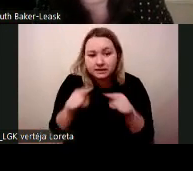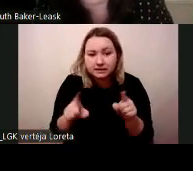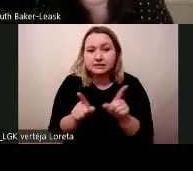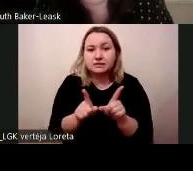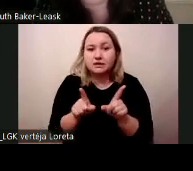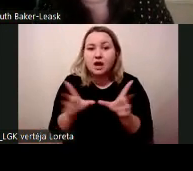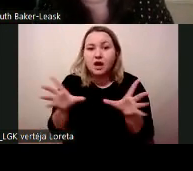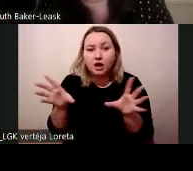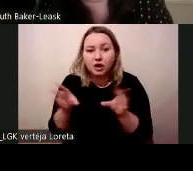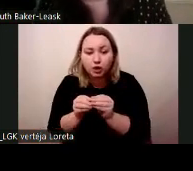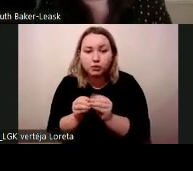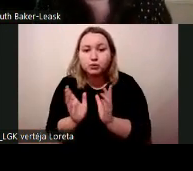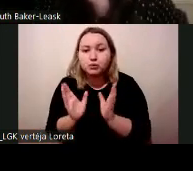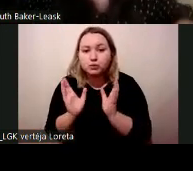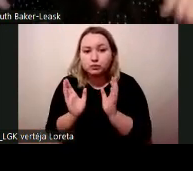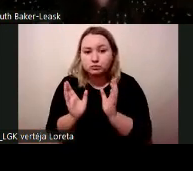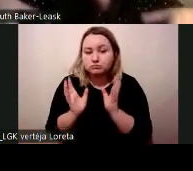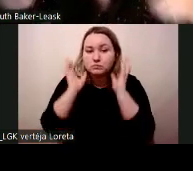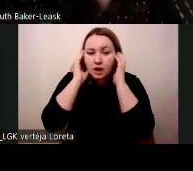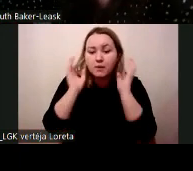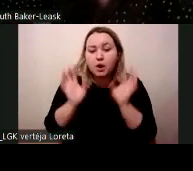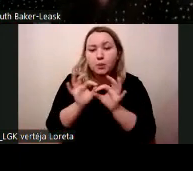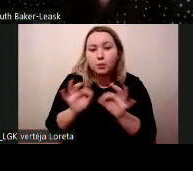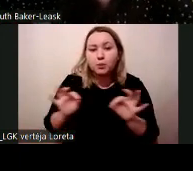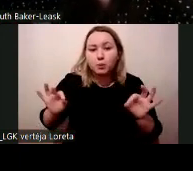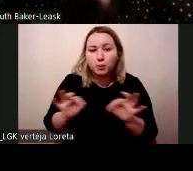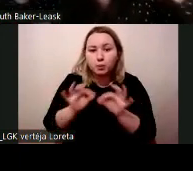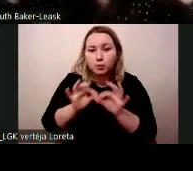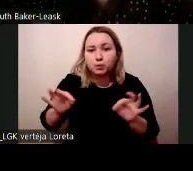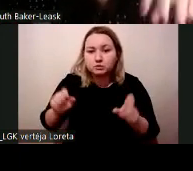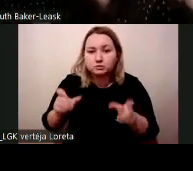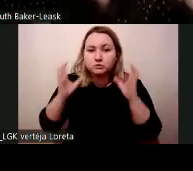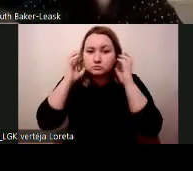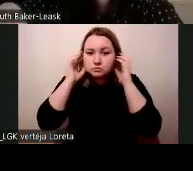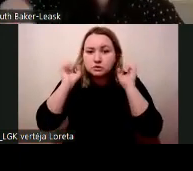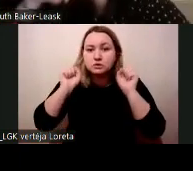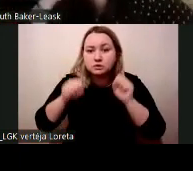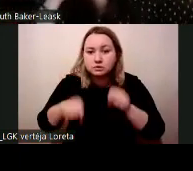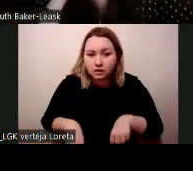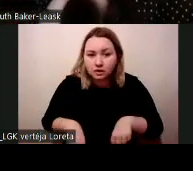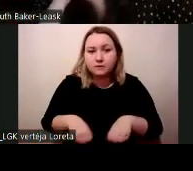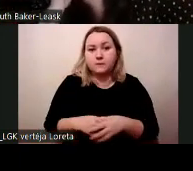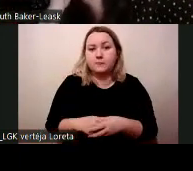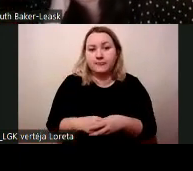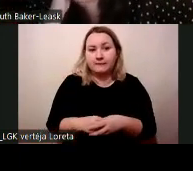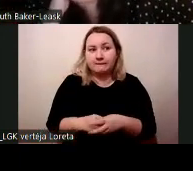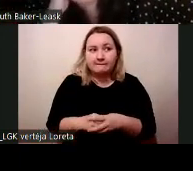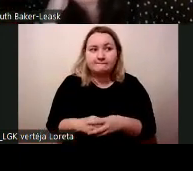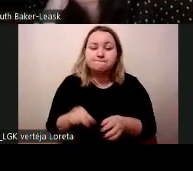audio, taip sakant, muzikiniu centru. Vis dar yra tie